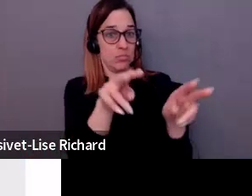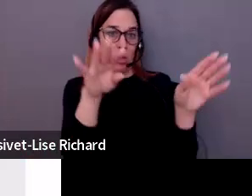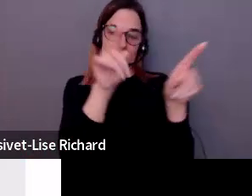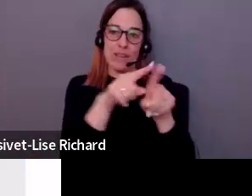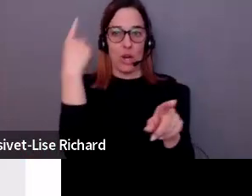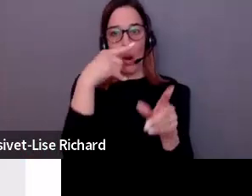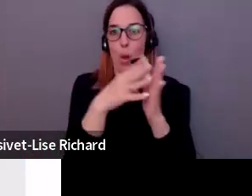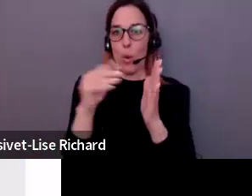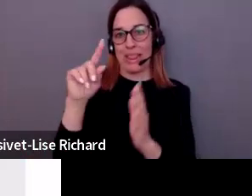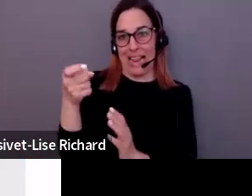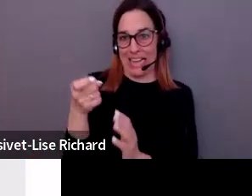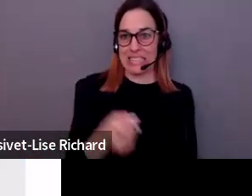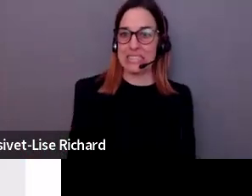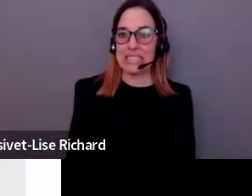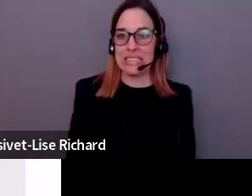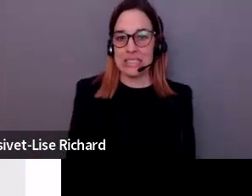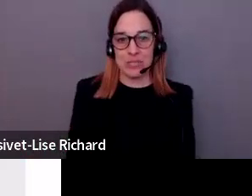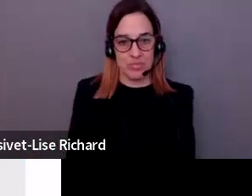X.